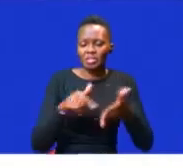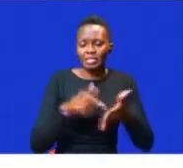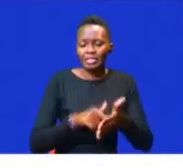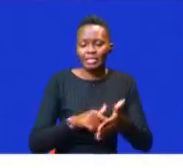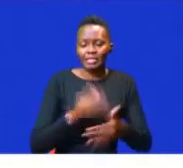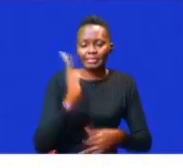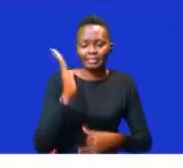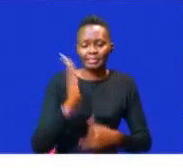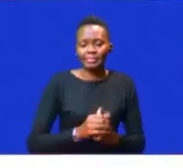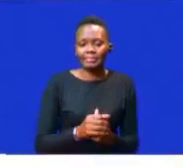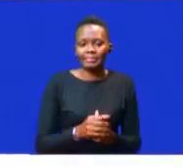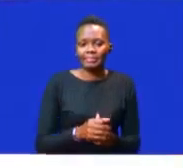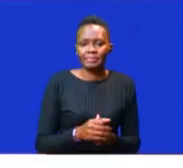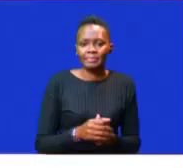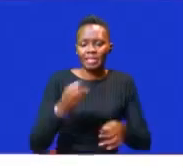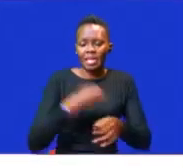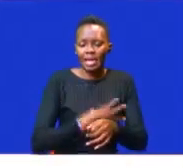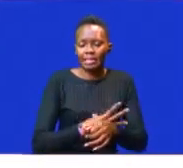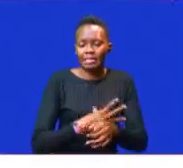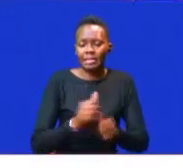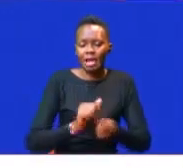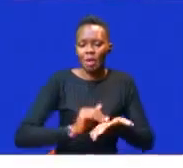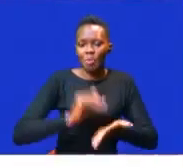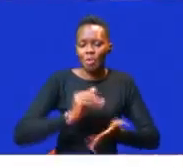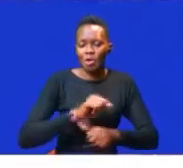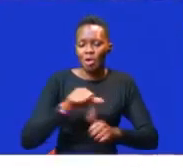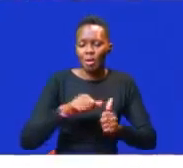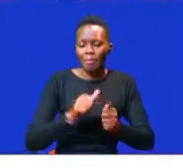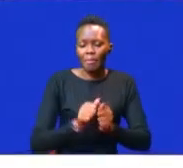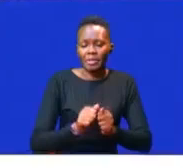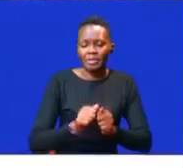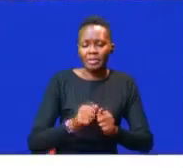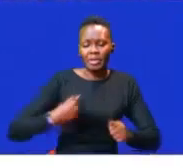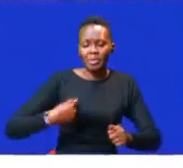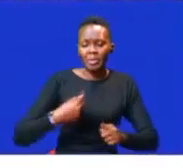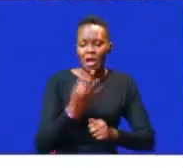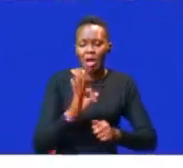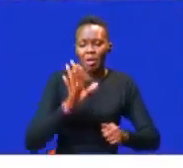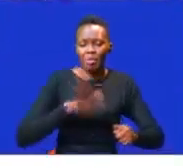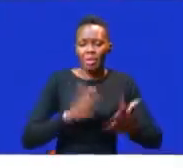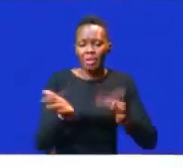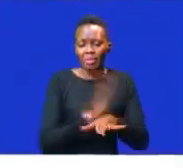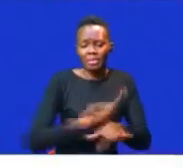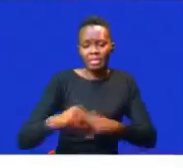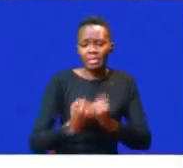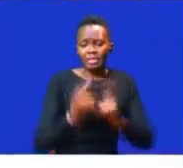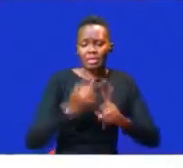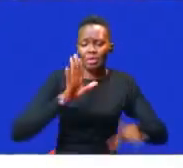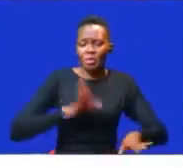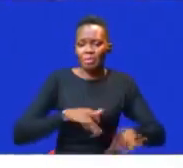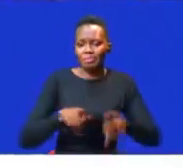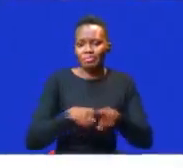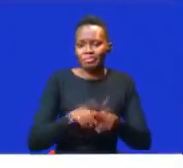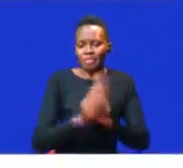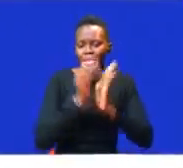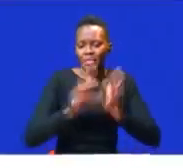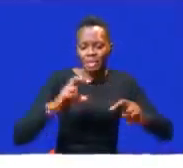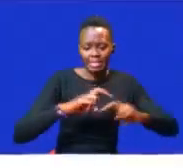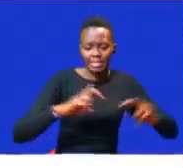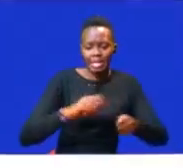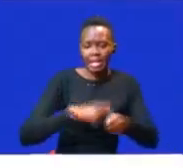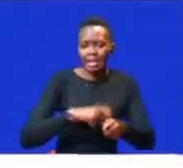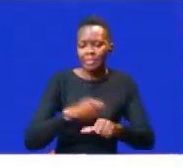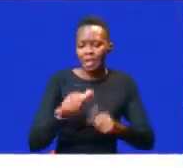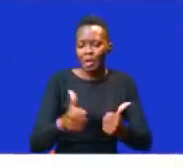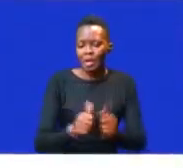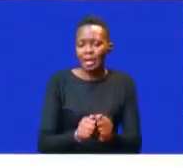Egiler Matota. Tuo mar kansa, ahinya to mar mama jo mamine, obedo ka lwa chira dine mine, ka jo to pod nanyo tine maungire, kaka jo nyango,